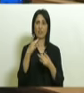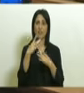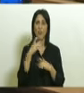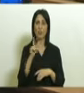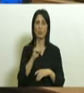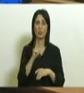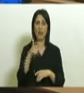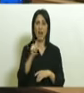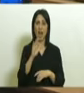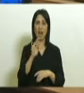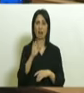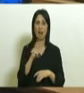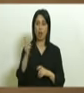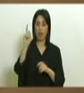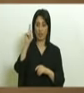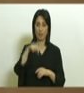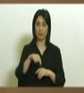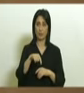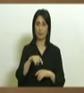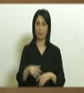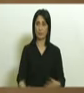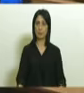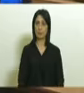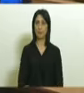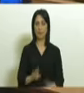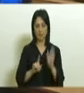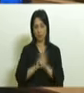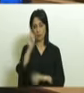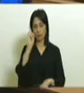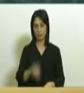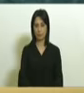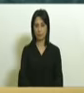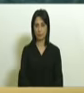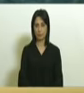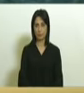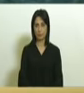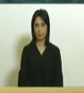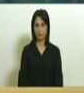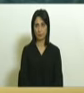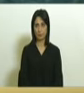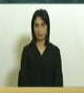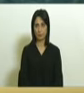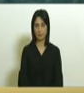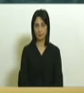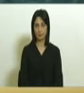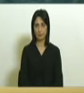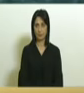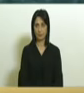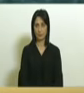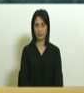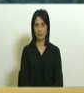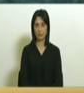რომ გავრილოვის შემოსვლა ერთი წამით, ერთი წამით. თავიდან ჩართეთ. ერთი წამით. ერთი